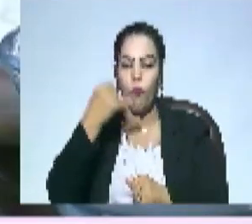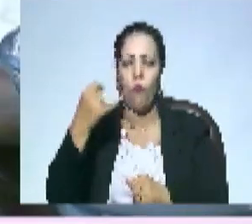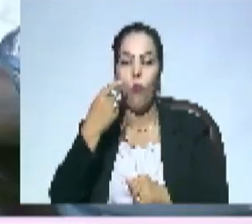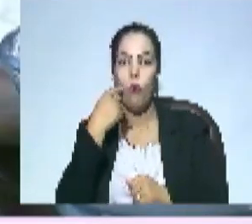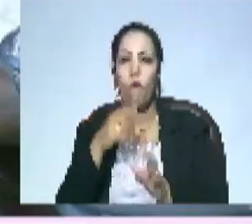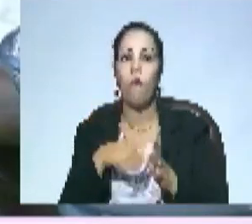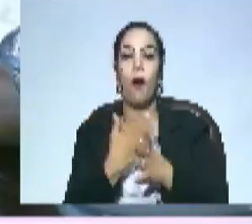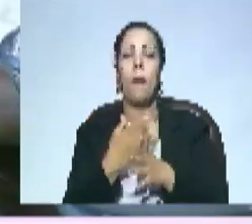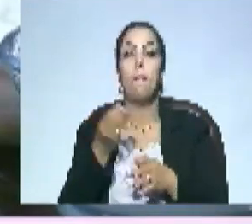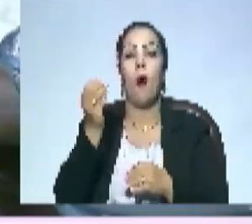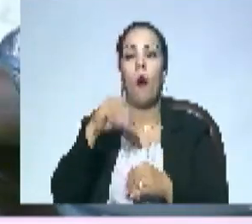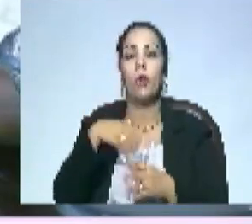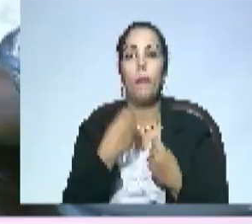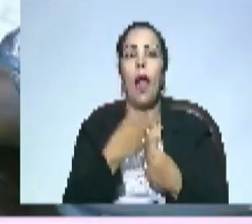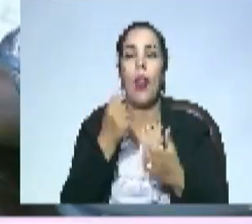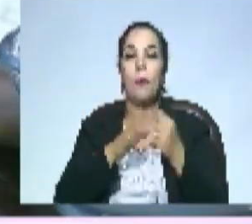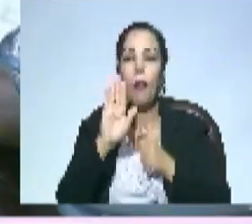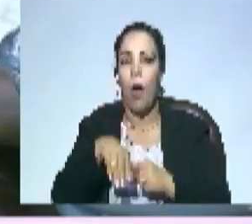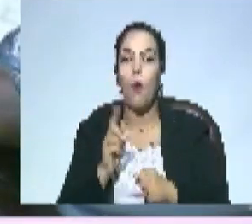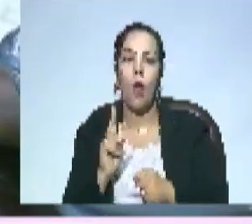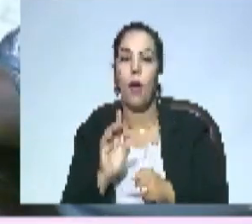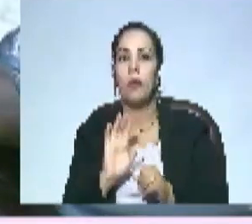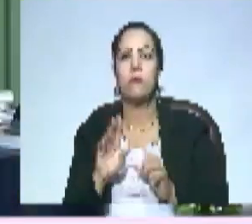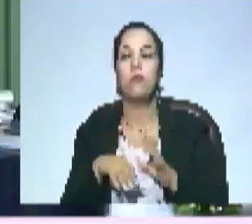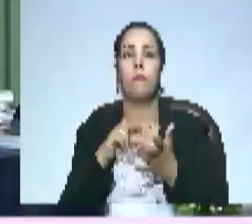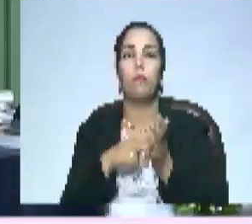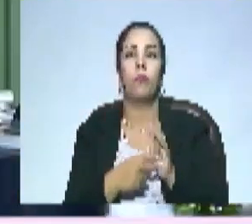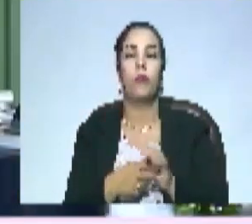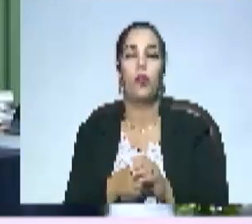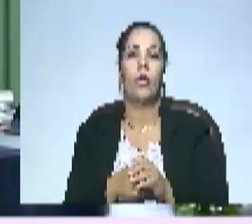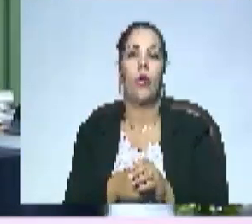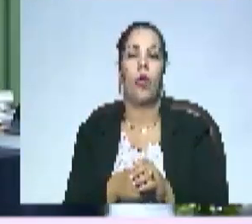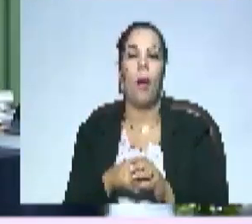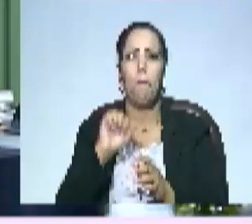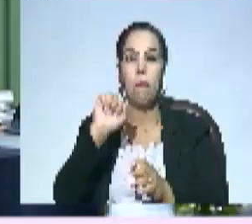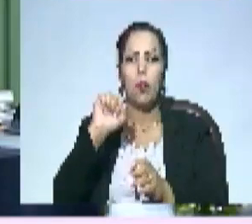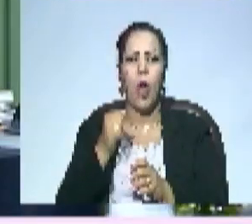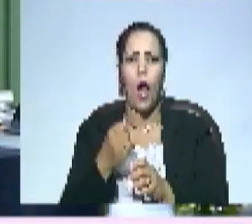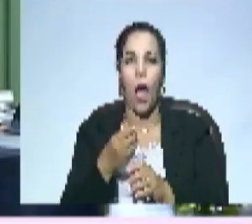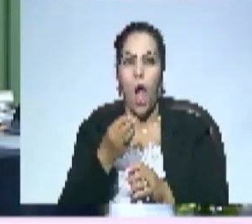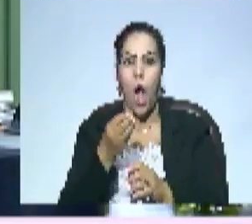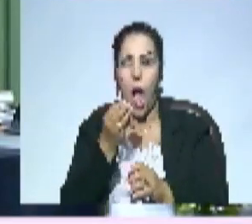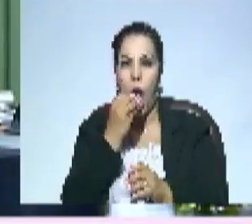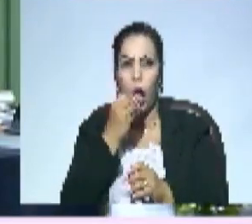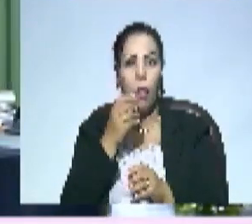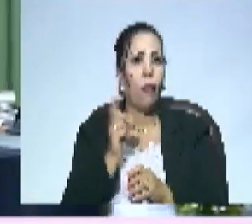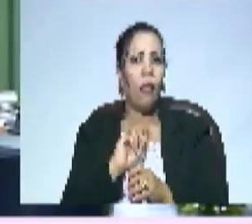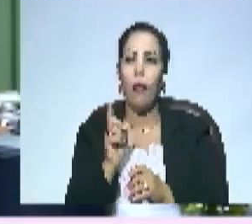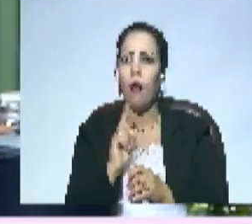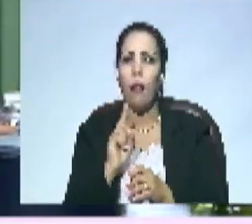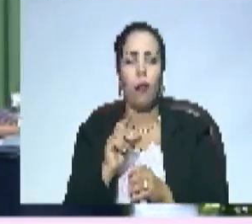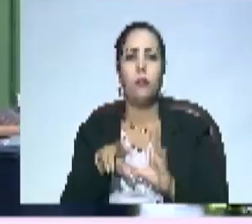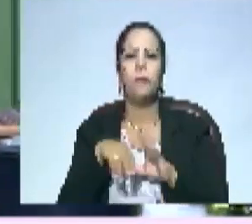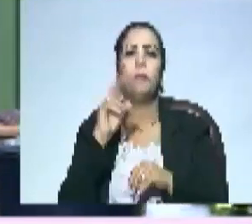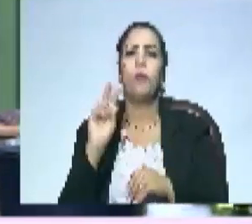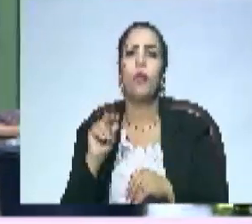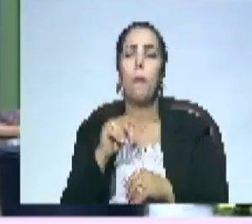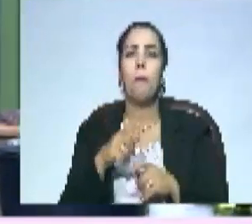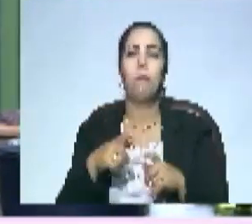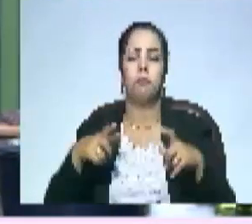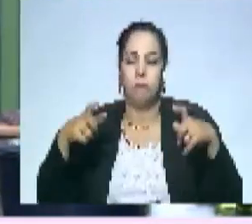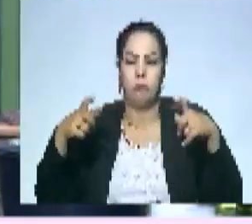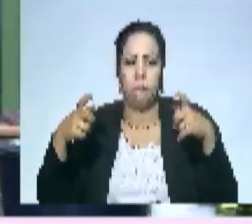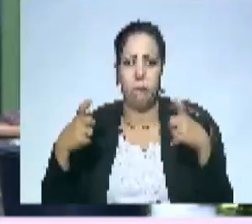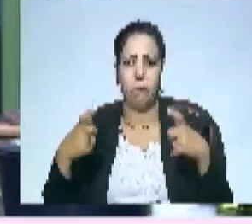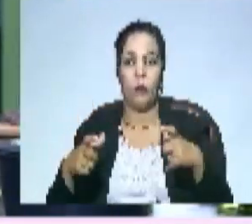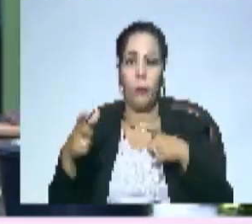وكريمه خف اللي هي كريمه الطهي يا شيف اللي هي الكريمه لا لا مش كريمه الط زيها كده كريمه خفق كده